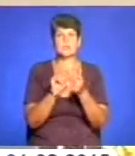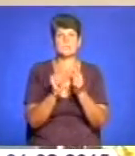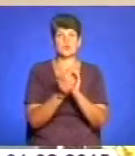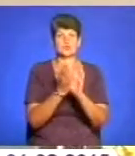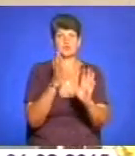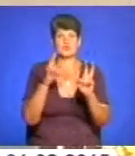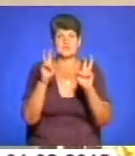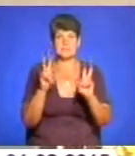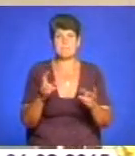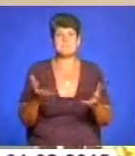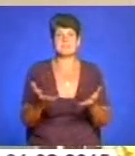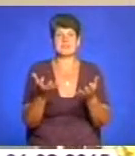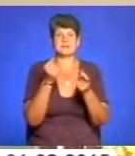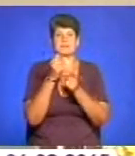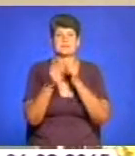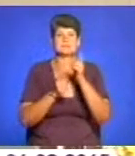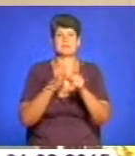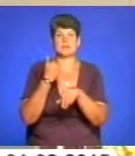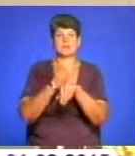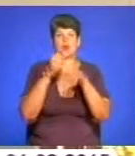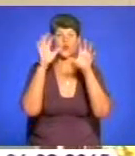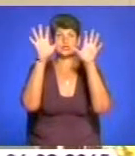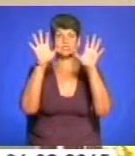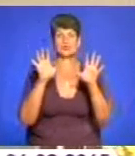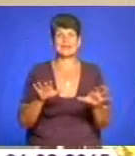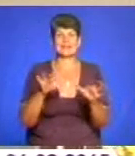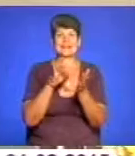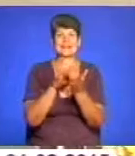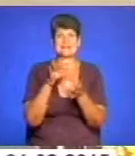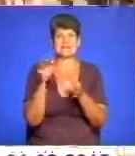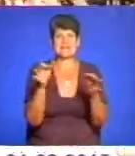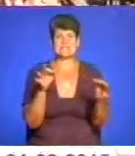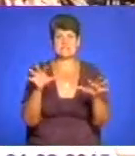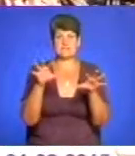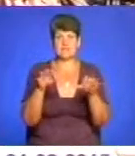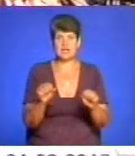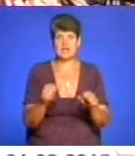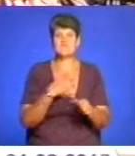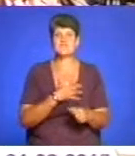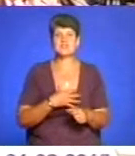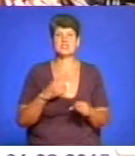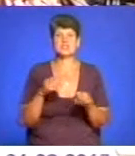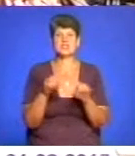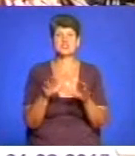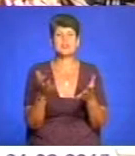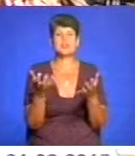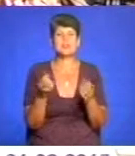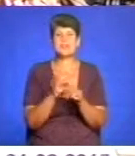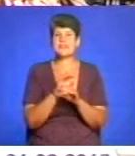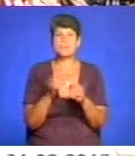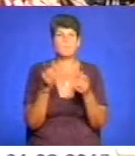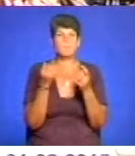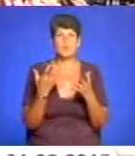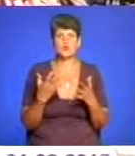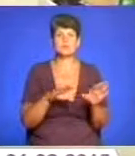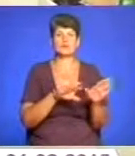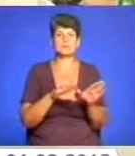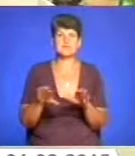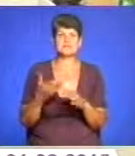Верховної Ради підтримати зміни до Конституції щодо децентралізації влади. Важливі рішення приймаються непросто, і після